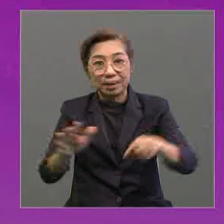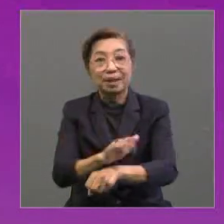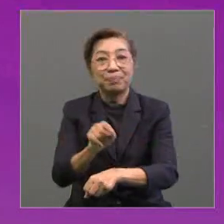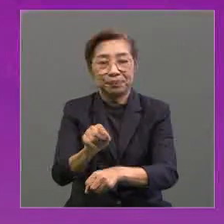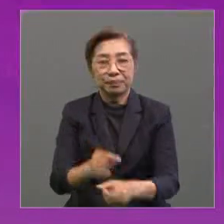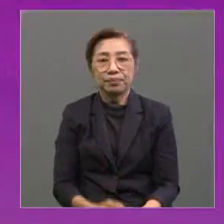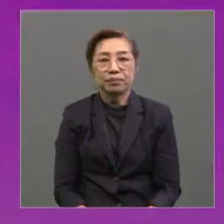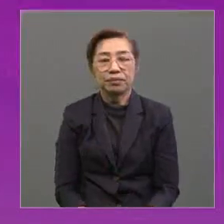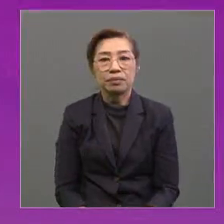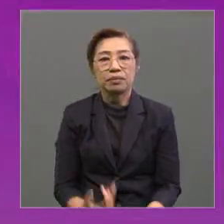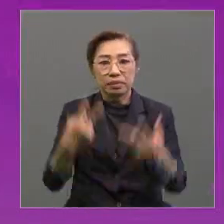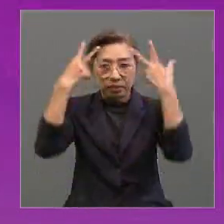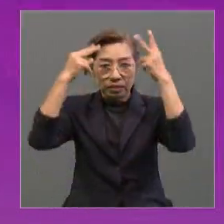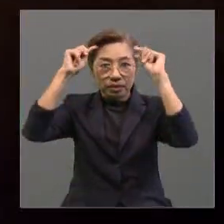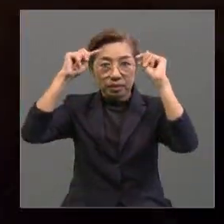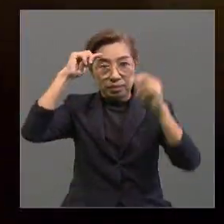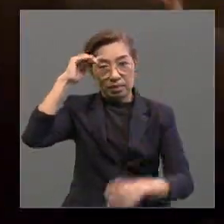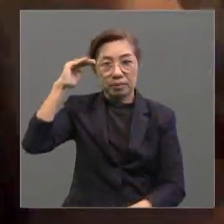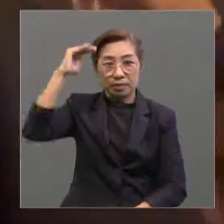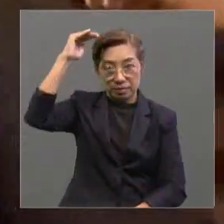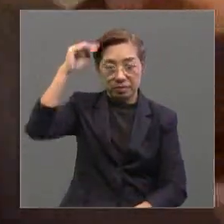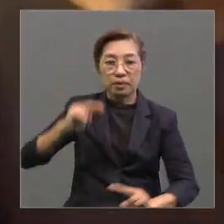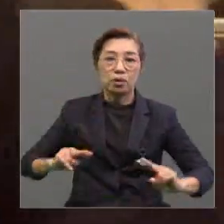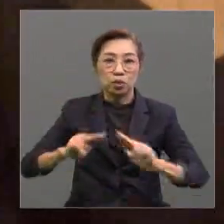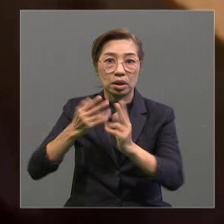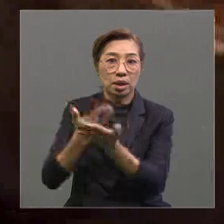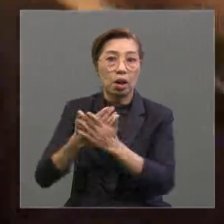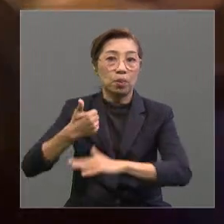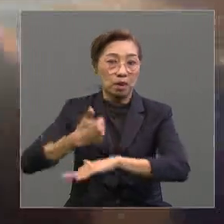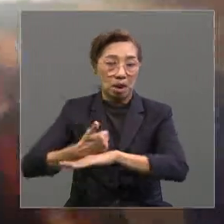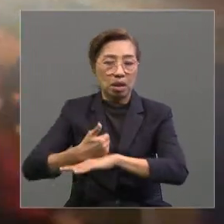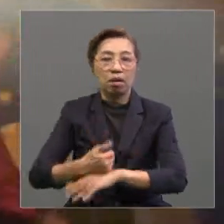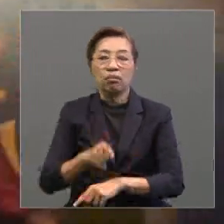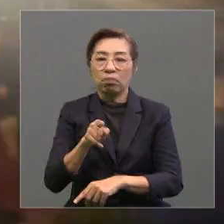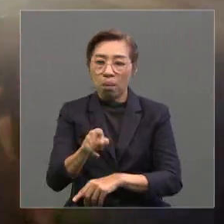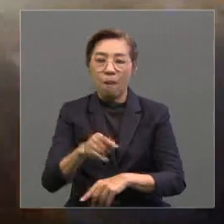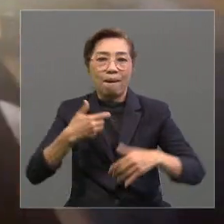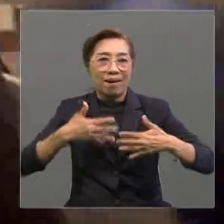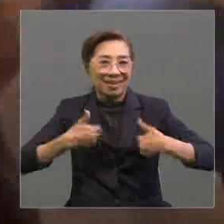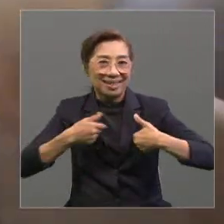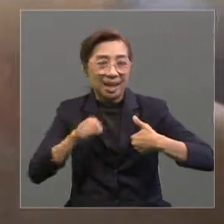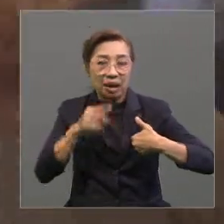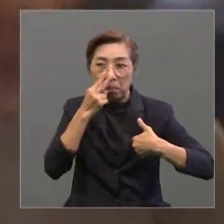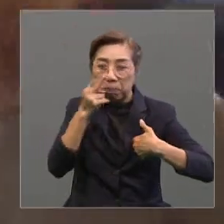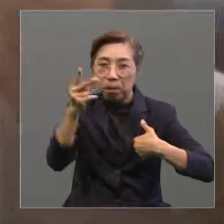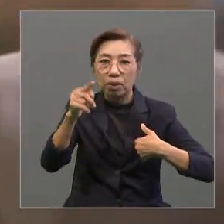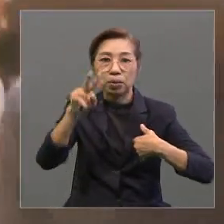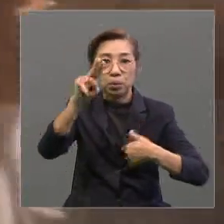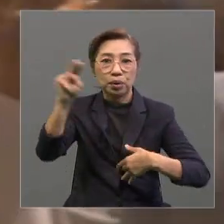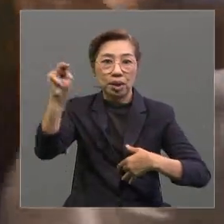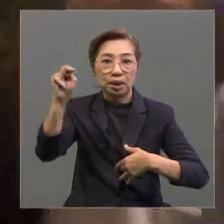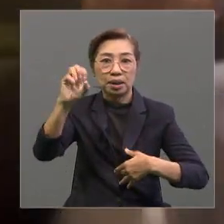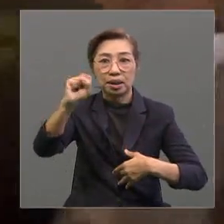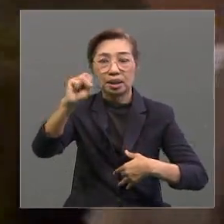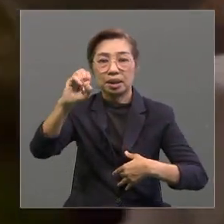คะโดยนายเศรษฐาทวีสินค่ะนายกรัฐมนตรีและรัฐมนตรีว่าการกระทรวงการคลังกล่าวแสดงความยินดีภายหลังจากที่ยูเนสโกค่ะขึ้นทะเบียน